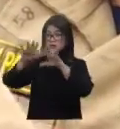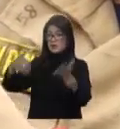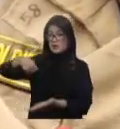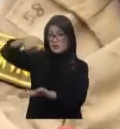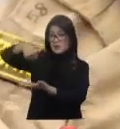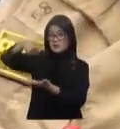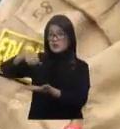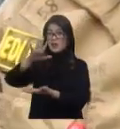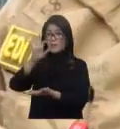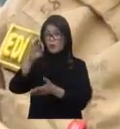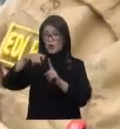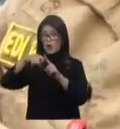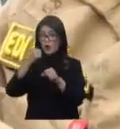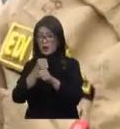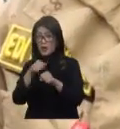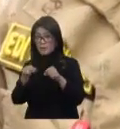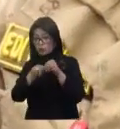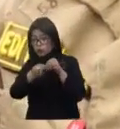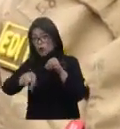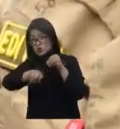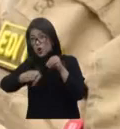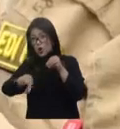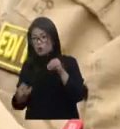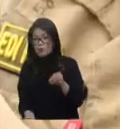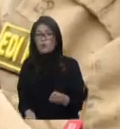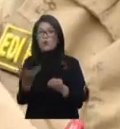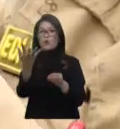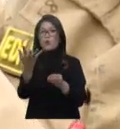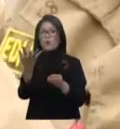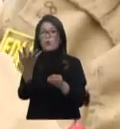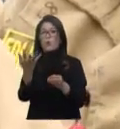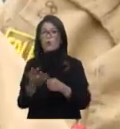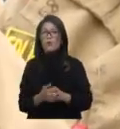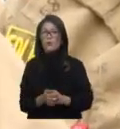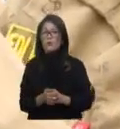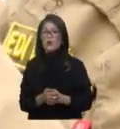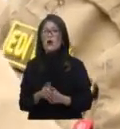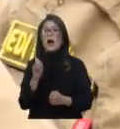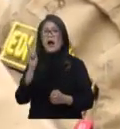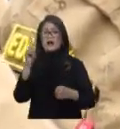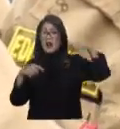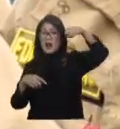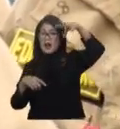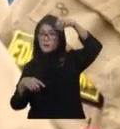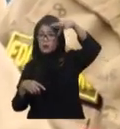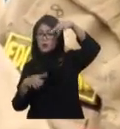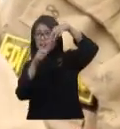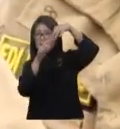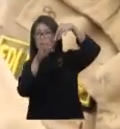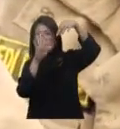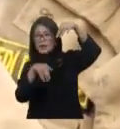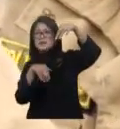kilo. Bau sudah menyengat. Nah, ada satu titik masih lampu masih menyala. Si karyawan berusaha mematikan